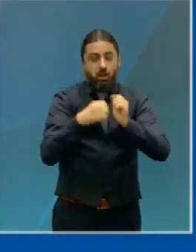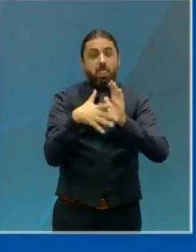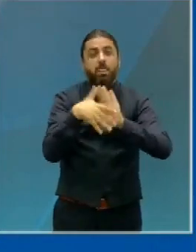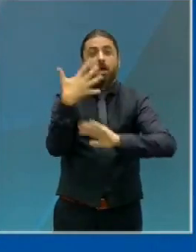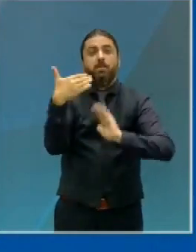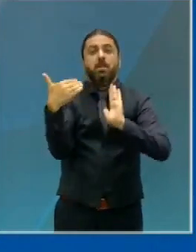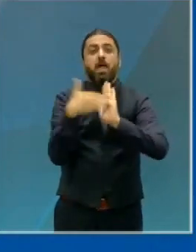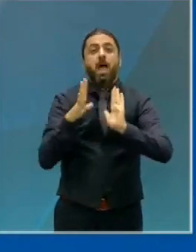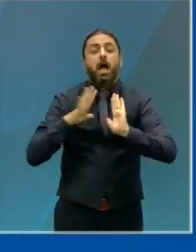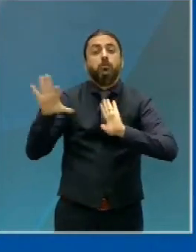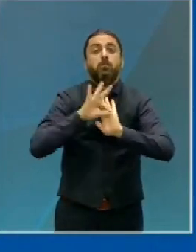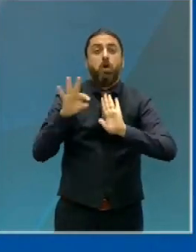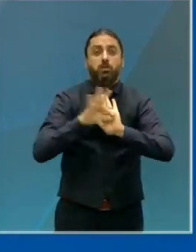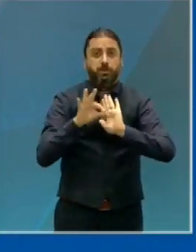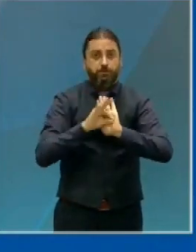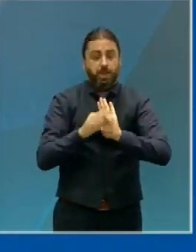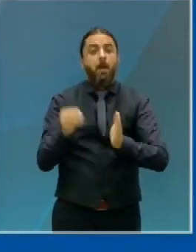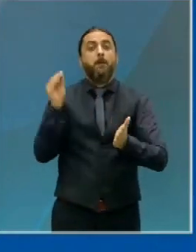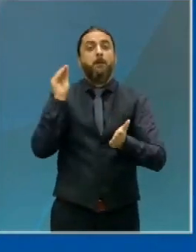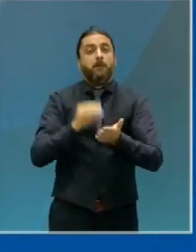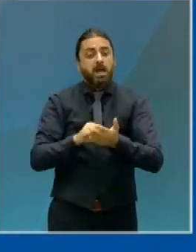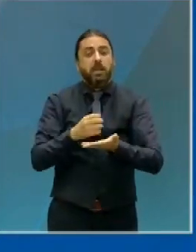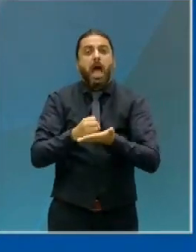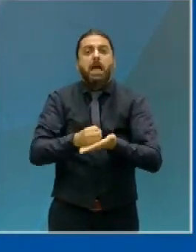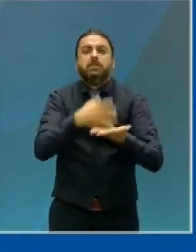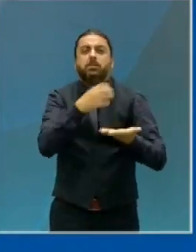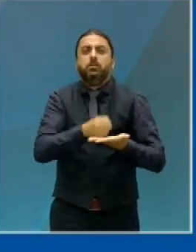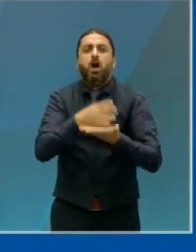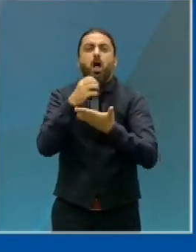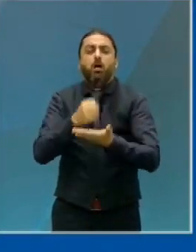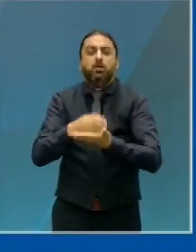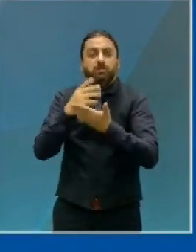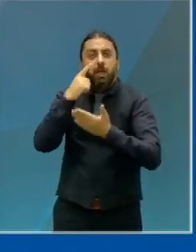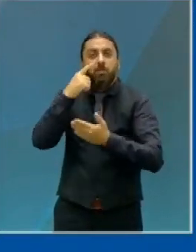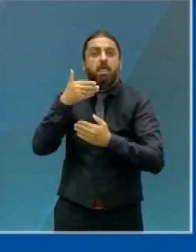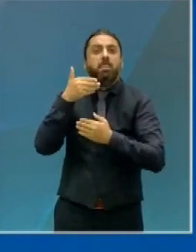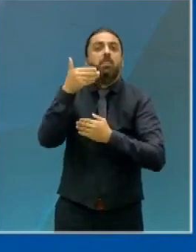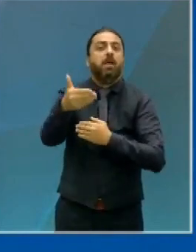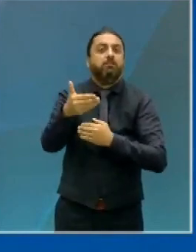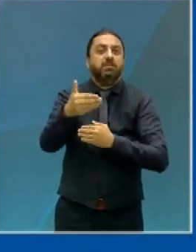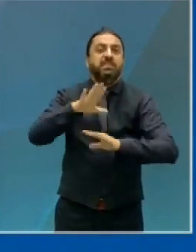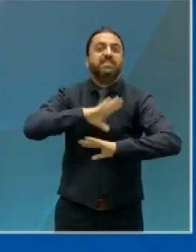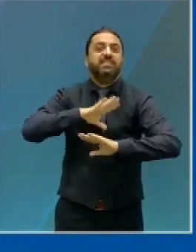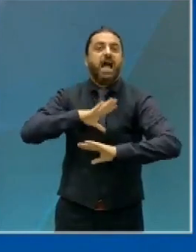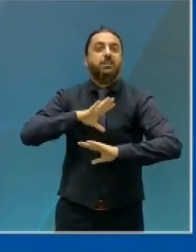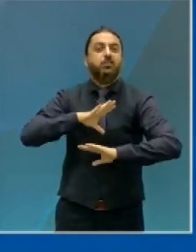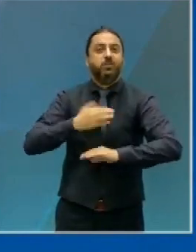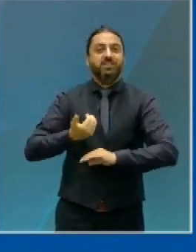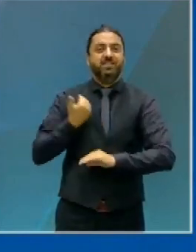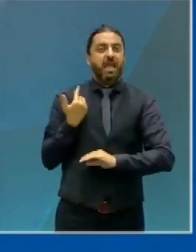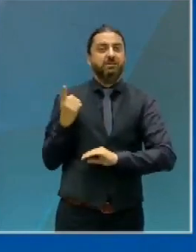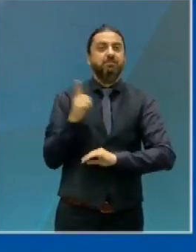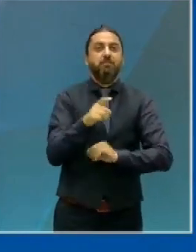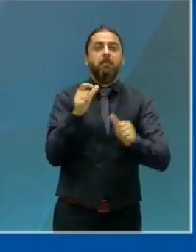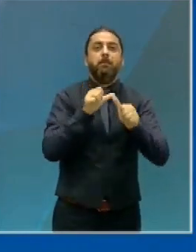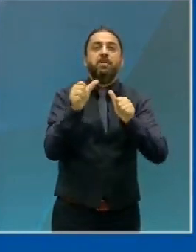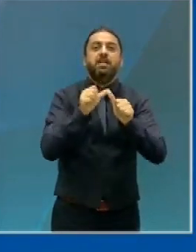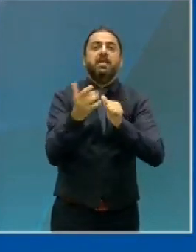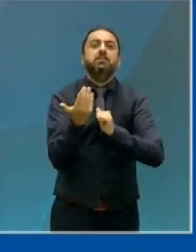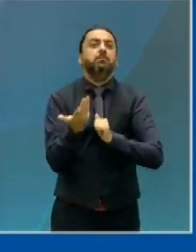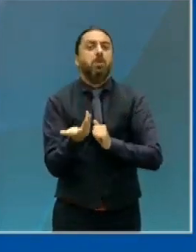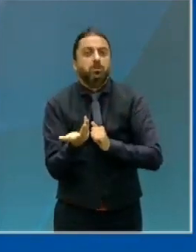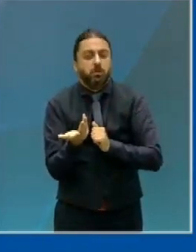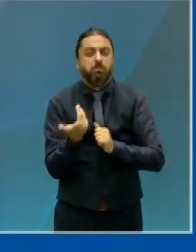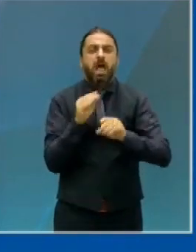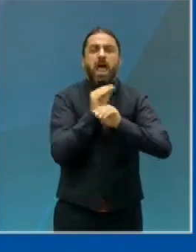Ταυτόχρονα, επαναξιολογείται όλο το πλαίσιο της στρατιωτικής θητείας και της εκπαίδευσης, ώστε οι νέοι μας να αποκτούν